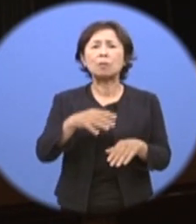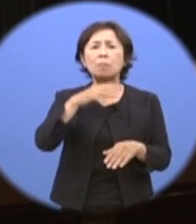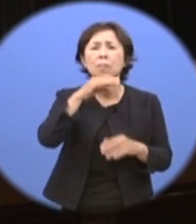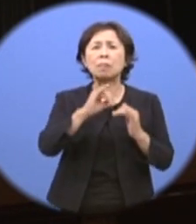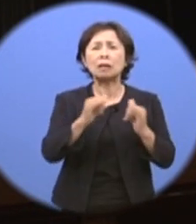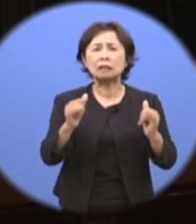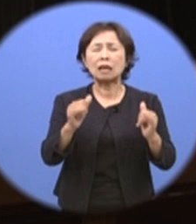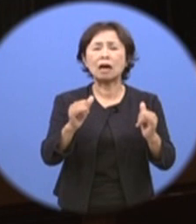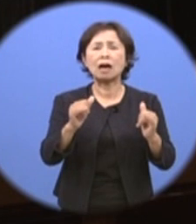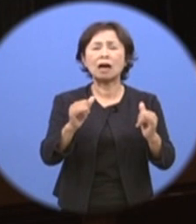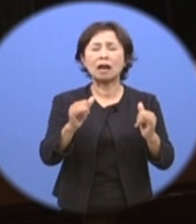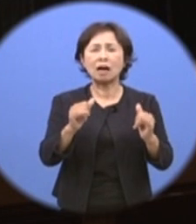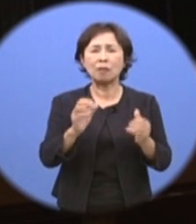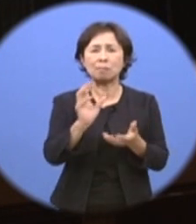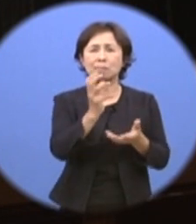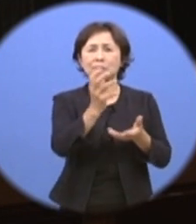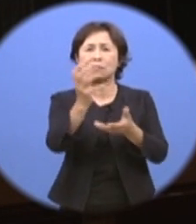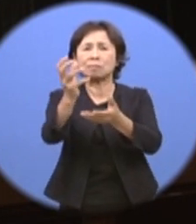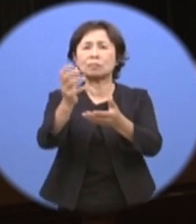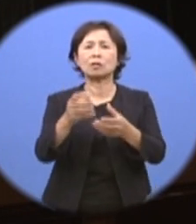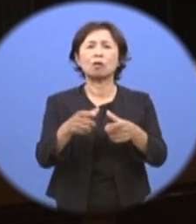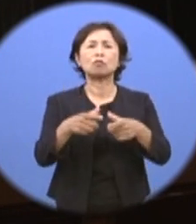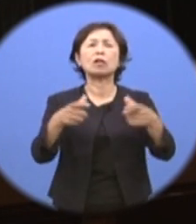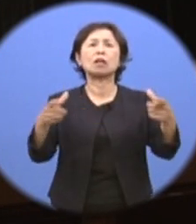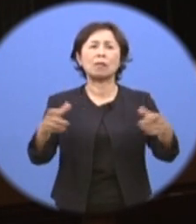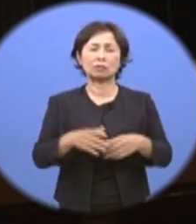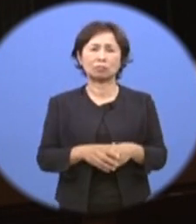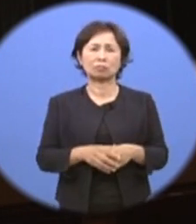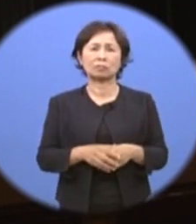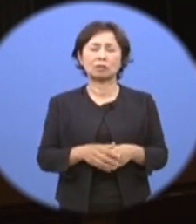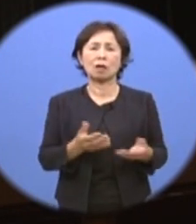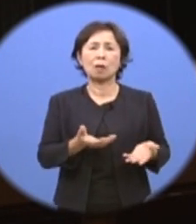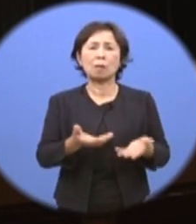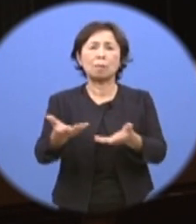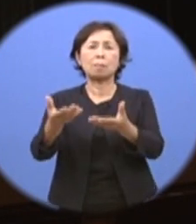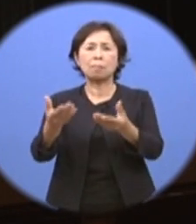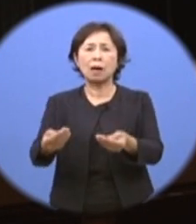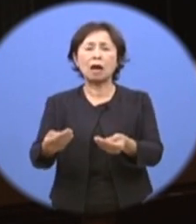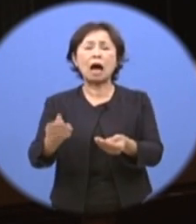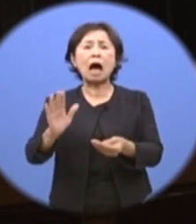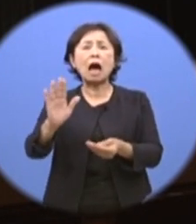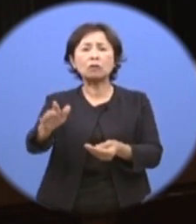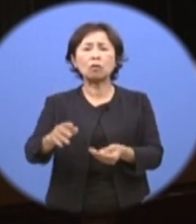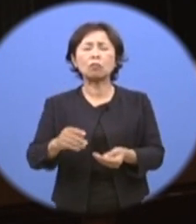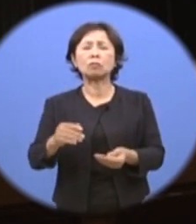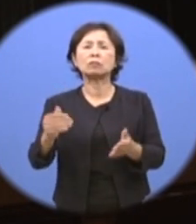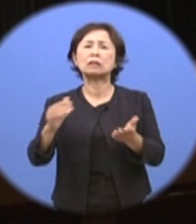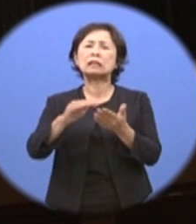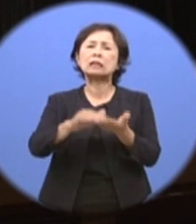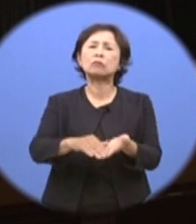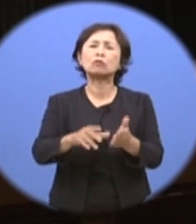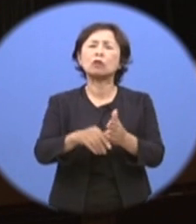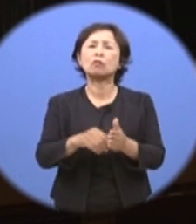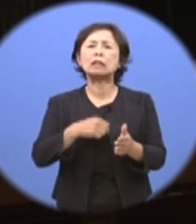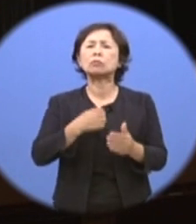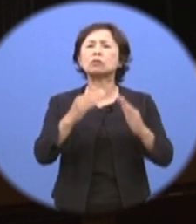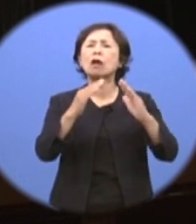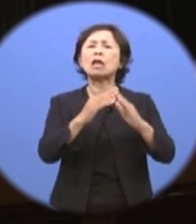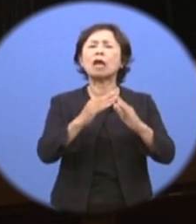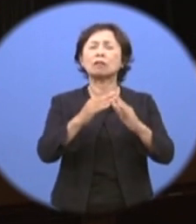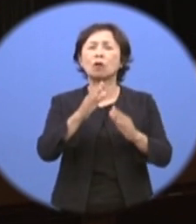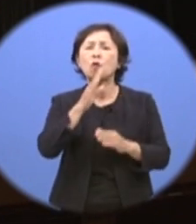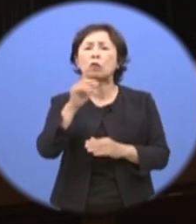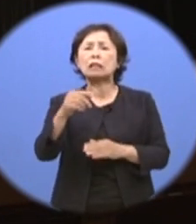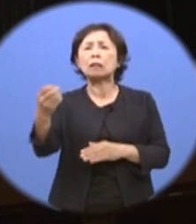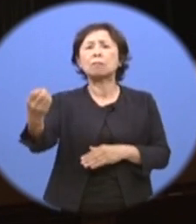搬送が増加しています。救急搬送後に最後は自宅で過ごしたいと傷病者本人から